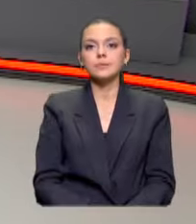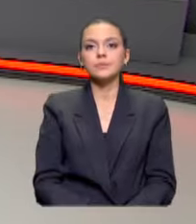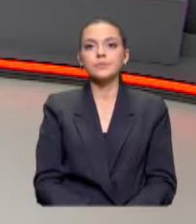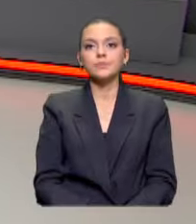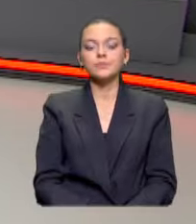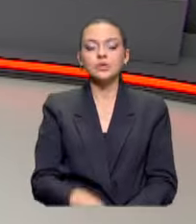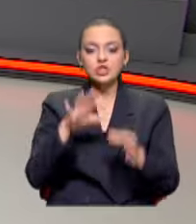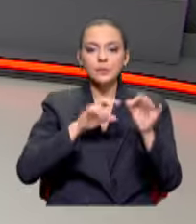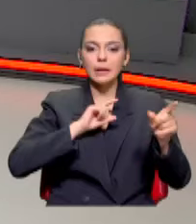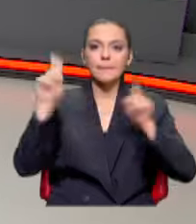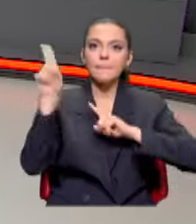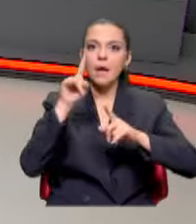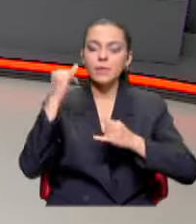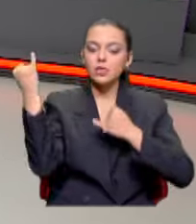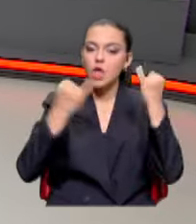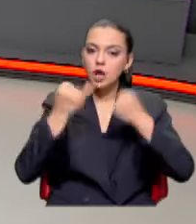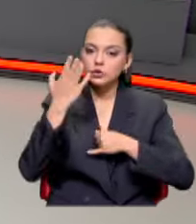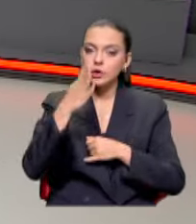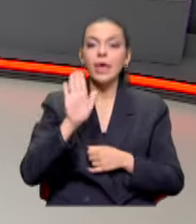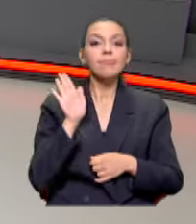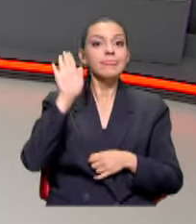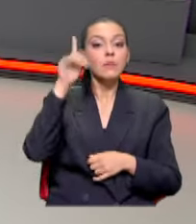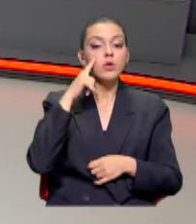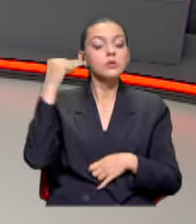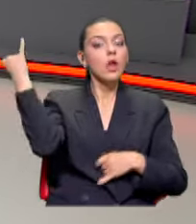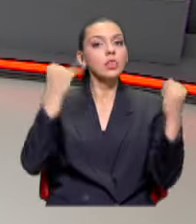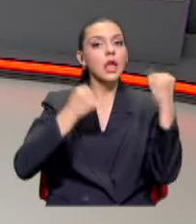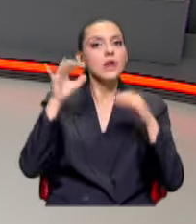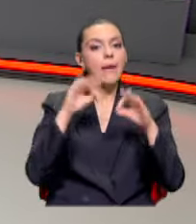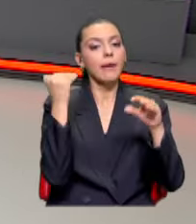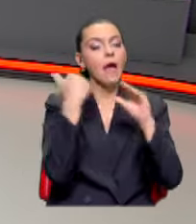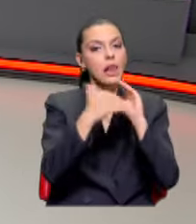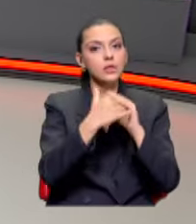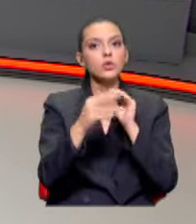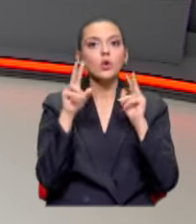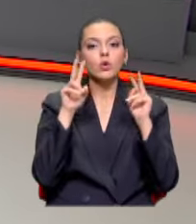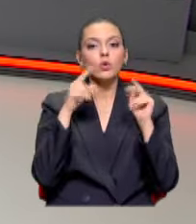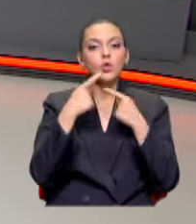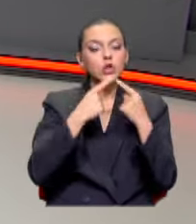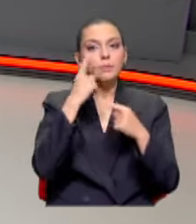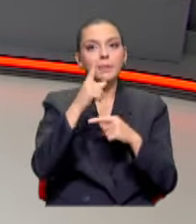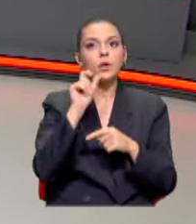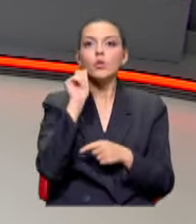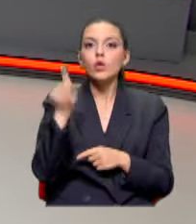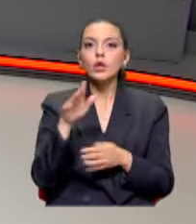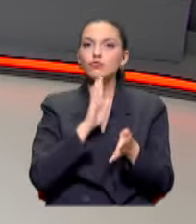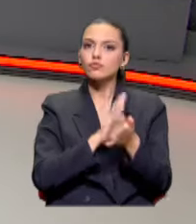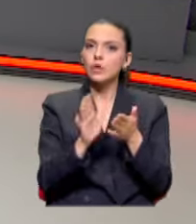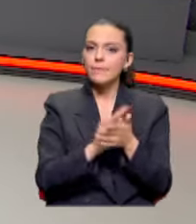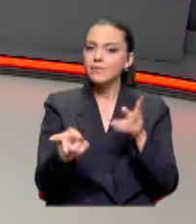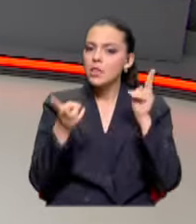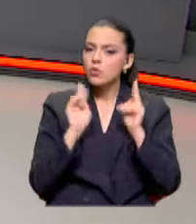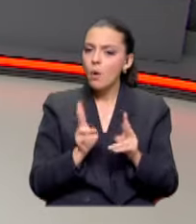Şimdi hukukun tartışıldığı, demokrasinin tartışıldığı, sürekli eleştirildiği ve konuşulduğu bir ülkede düzelme,